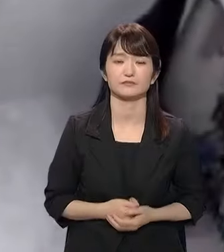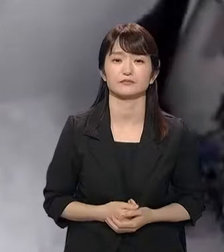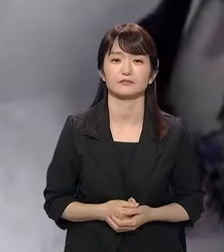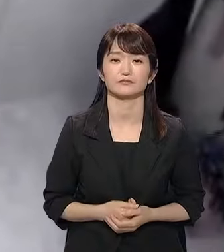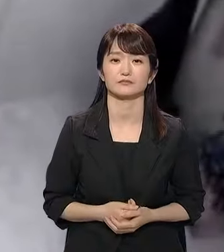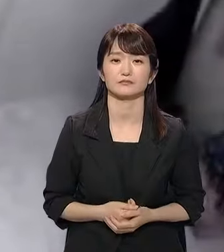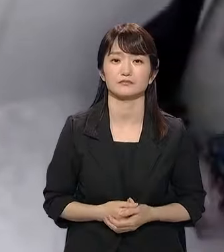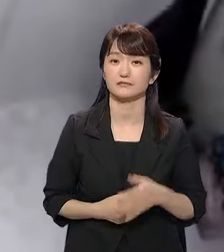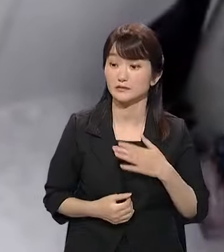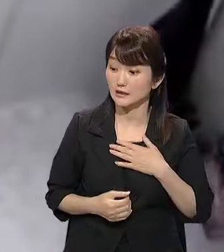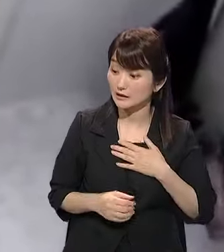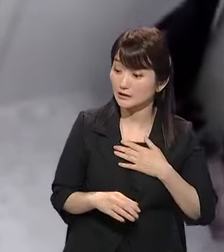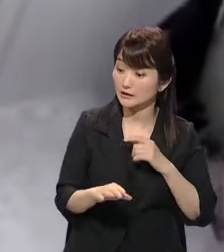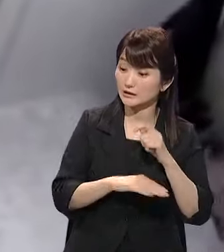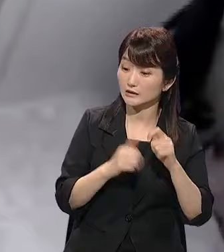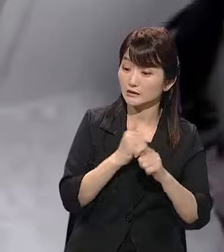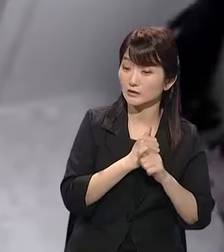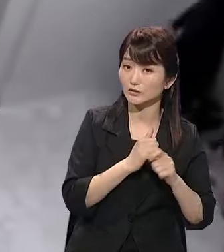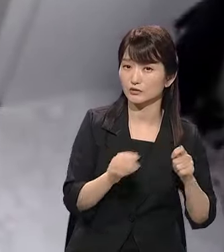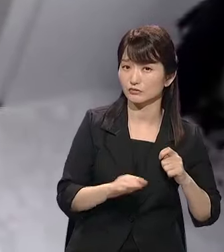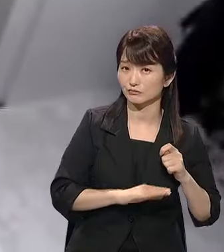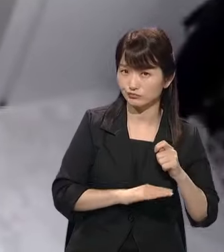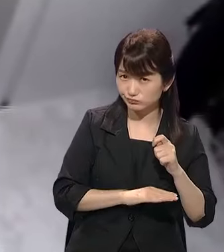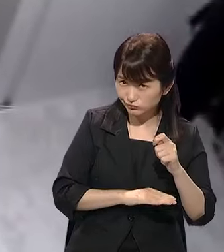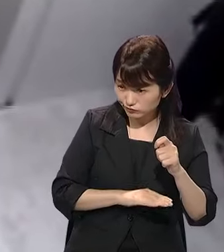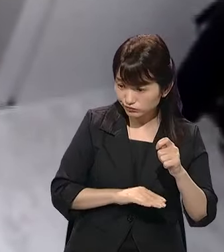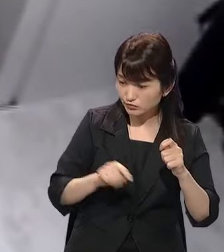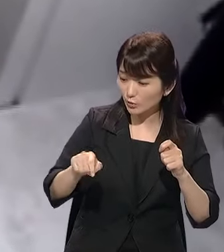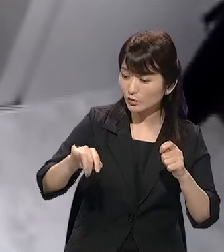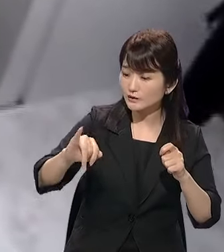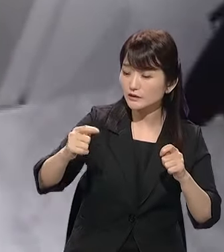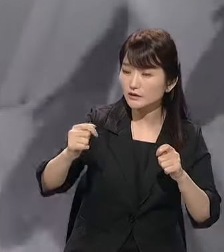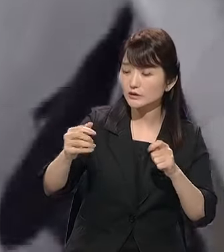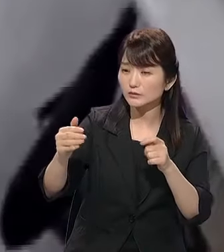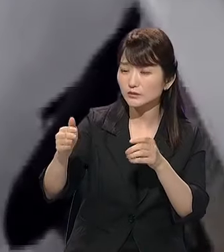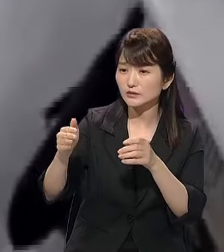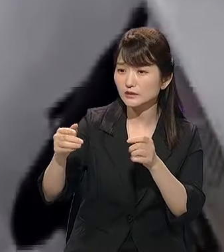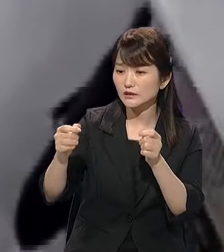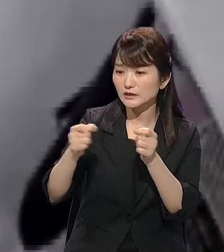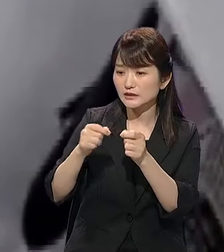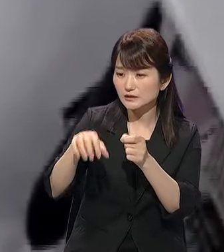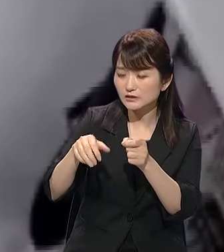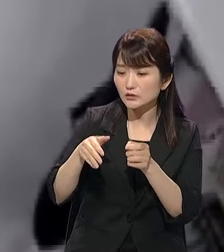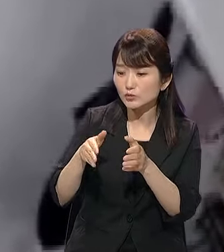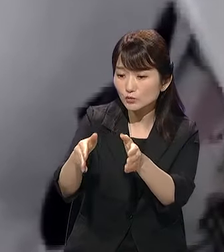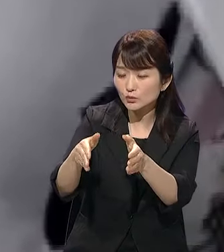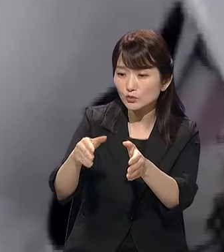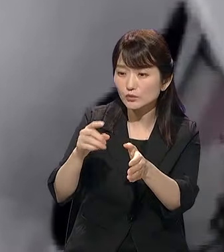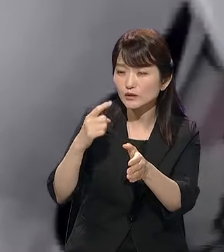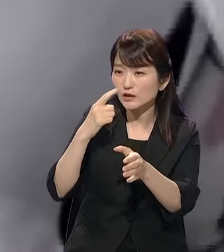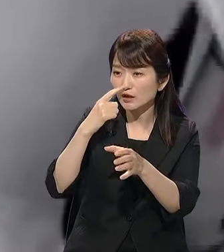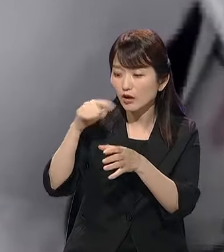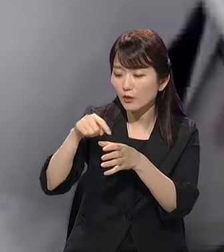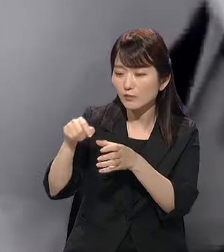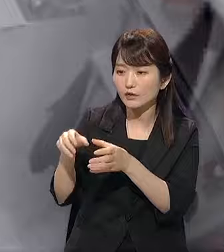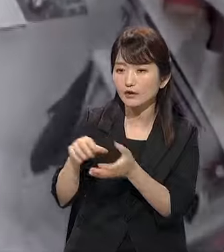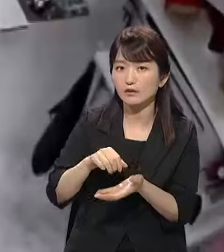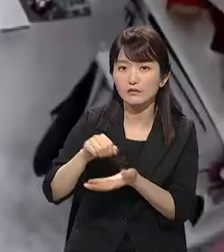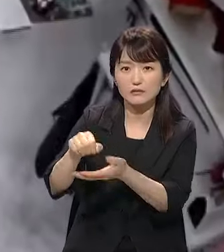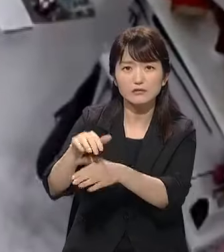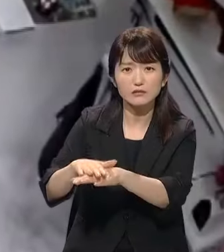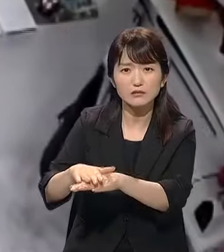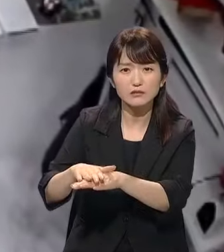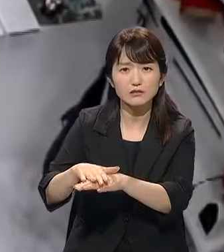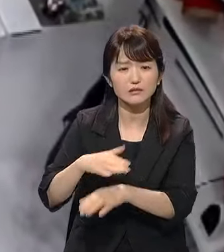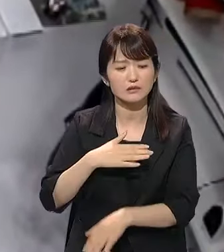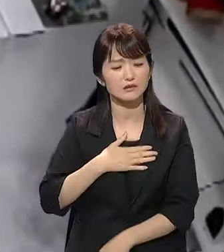예 제가 지금 택시 타고 가는 중인데요 여기 JTBC 앞에 대로변에 아메리카노 한 잔만 좀 갖다 놔줘요 어 어